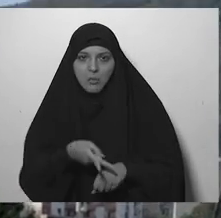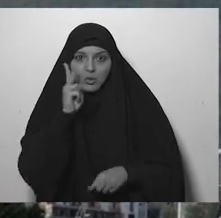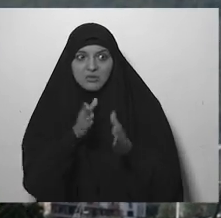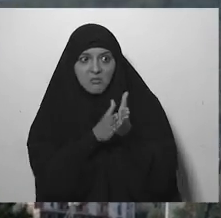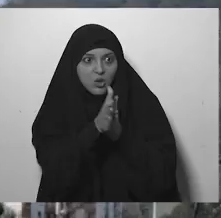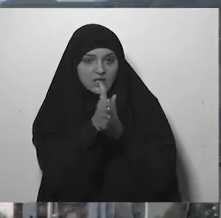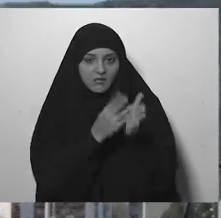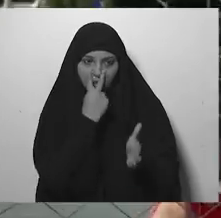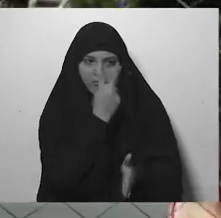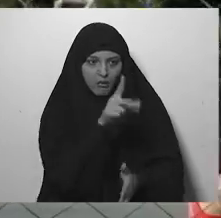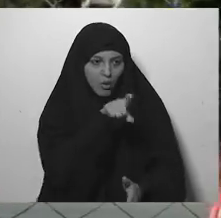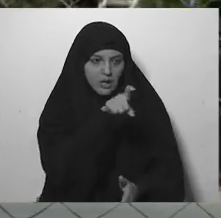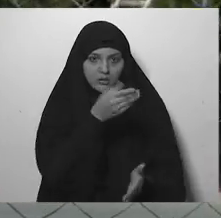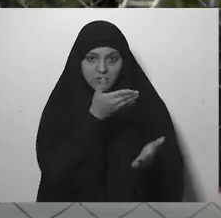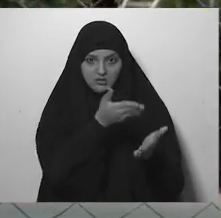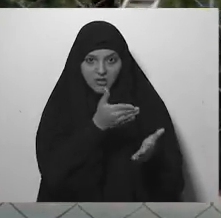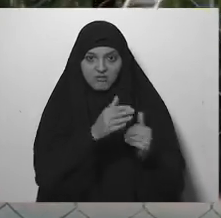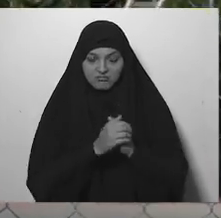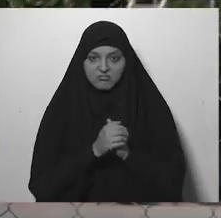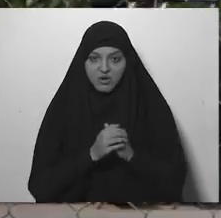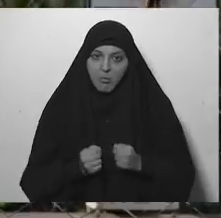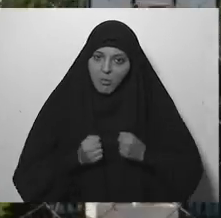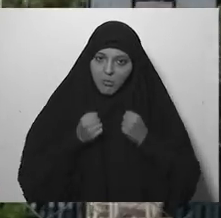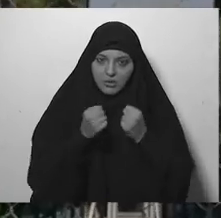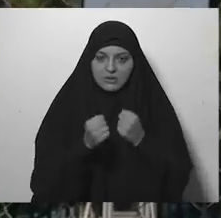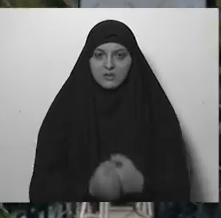plus, c'est la motivation des enquêteurs.